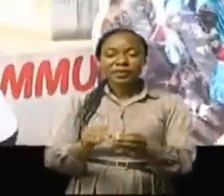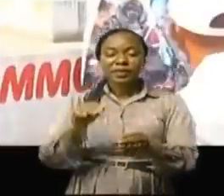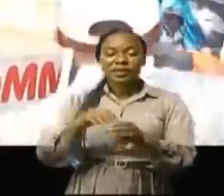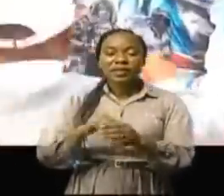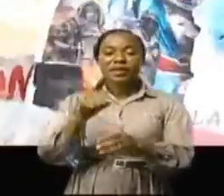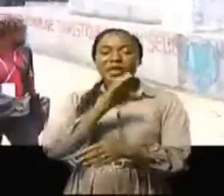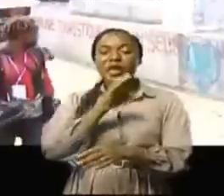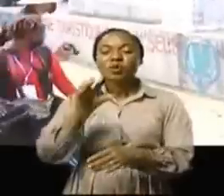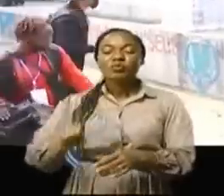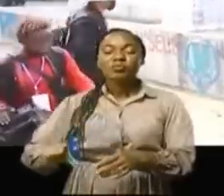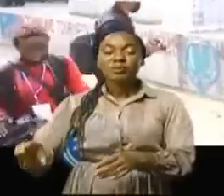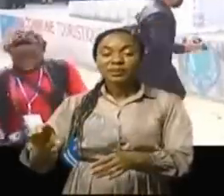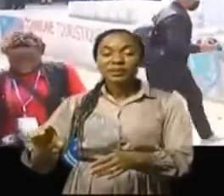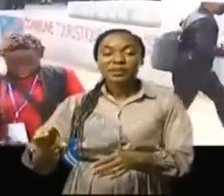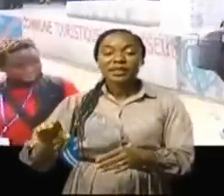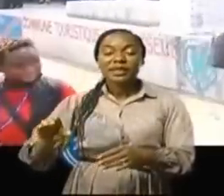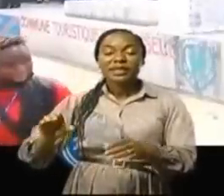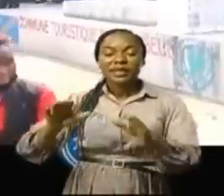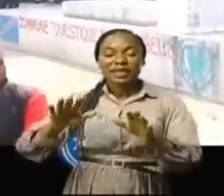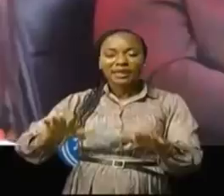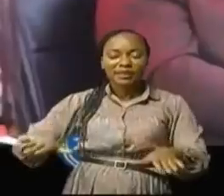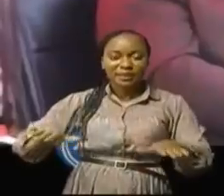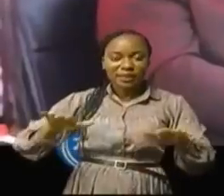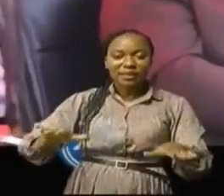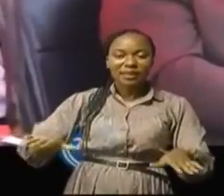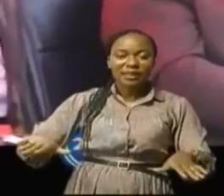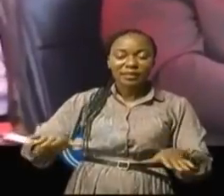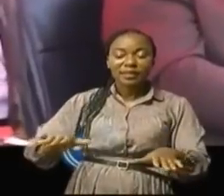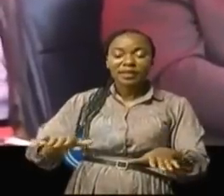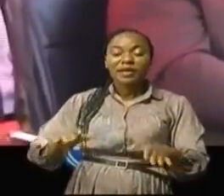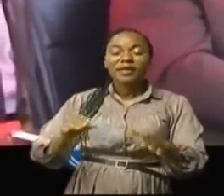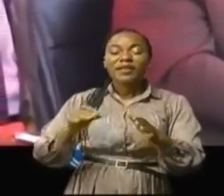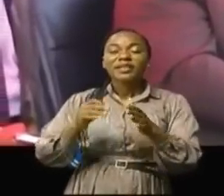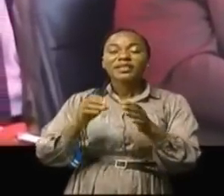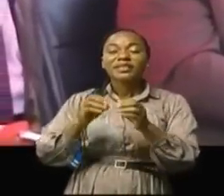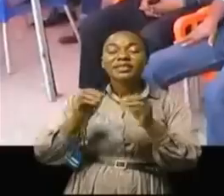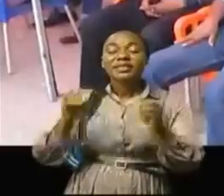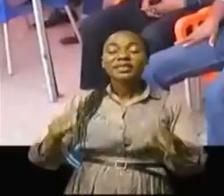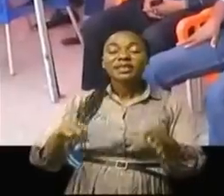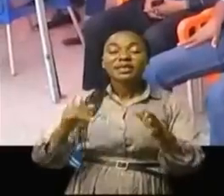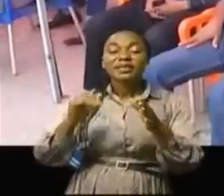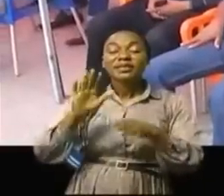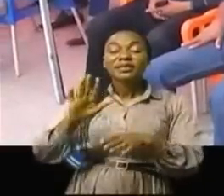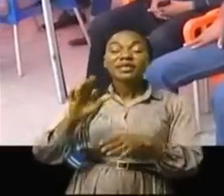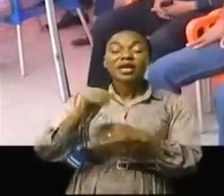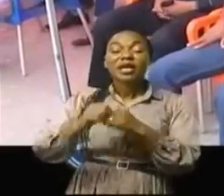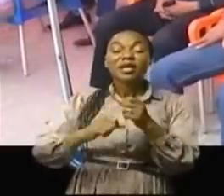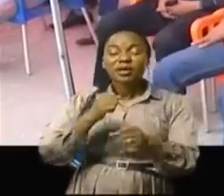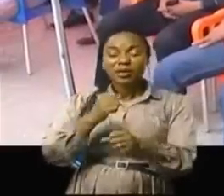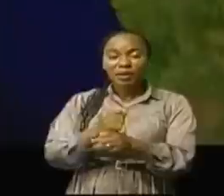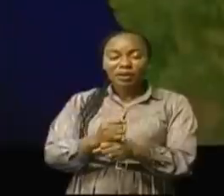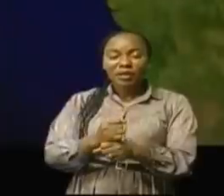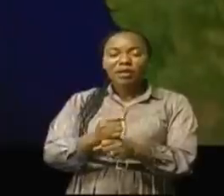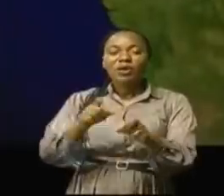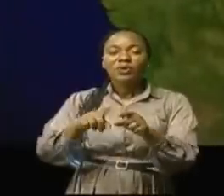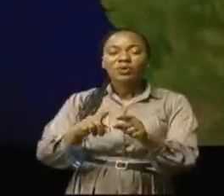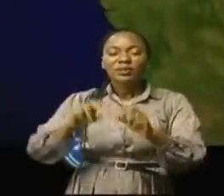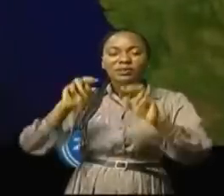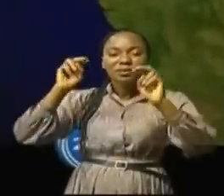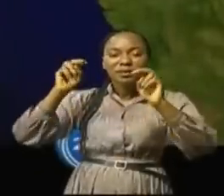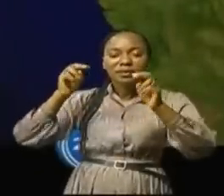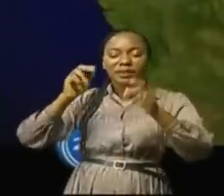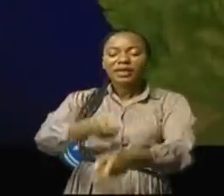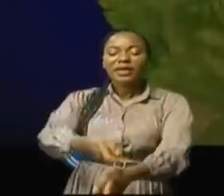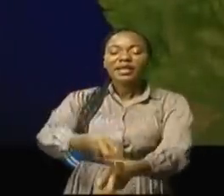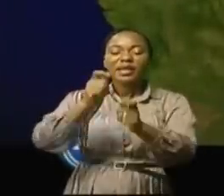de Lancélé pour un rituel vieux de 55 ans, la célébration de la journée nationale du poisson. Autour du thème « La pêche